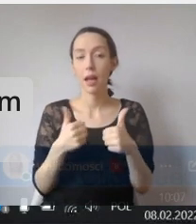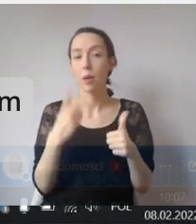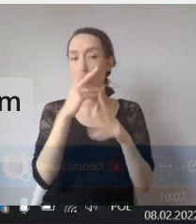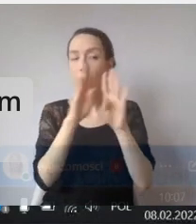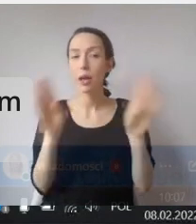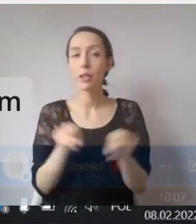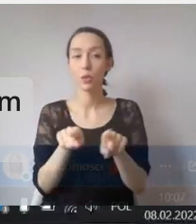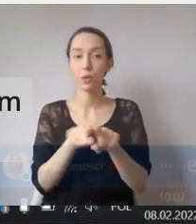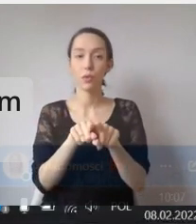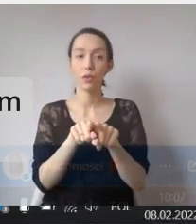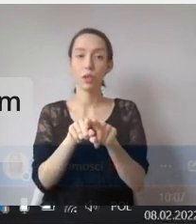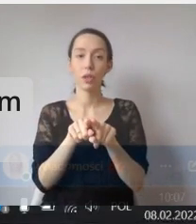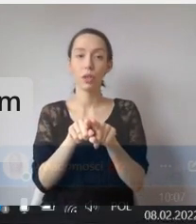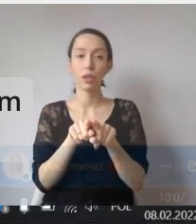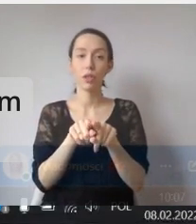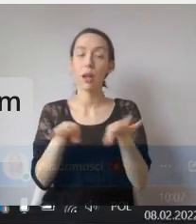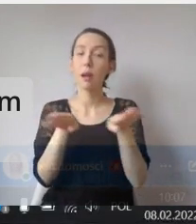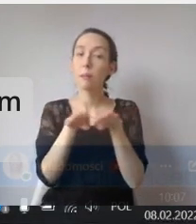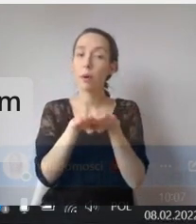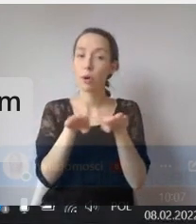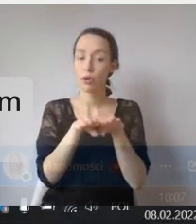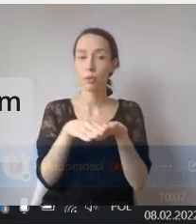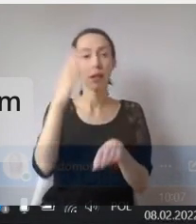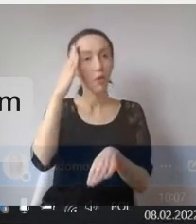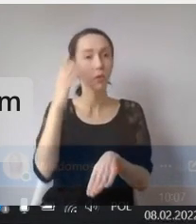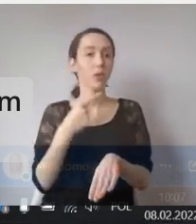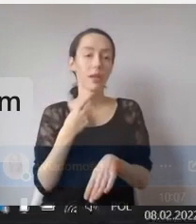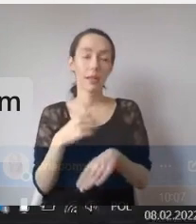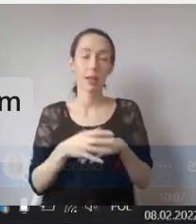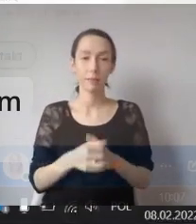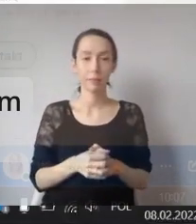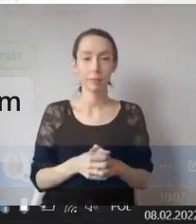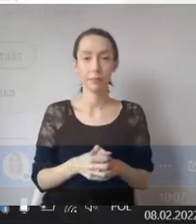poziom, odpowiedni poziom znajomości języka obcego.